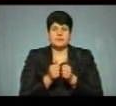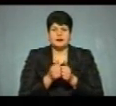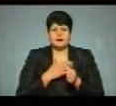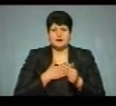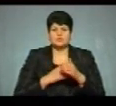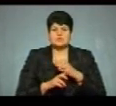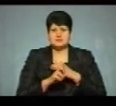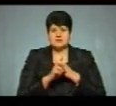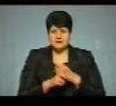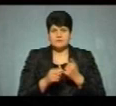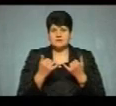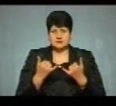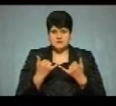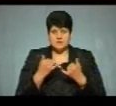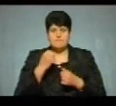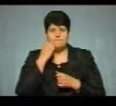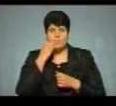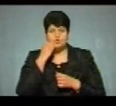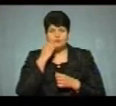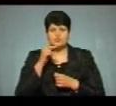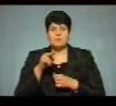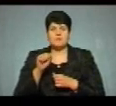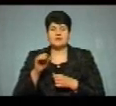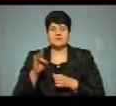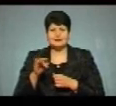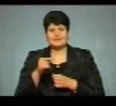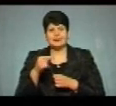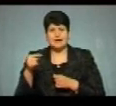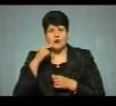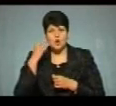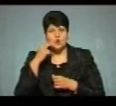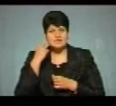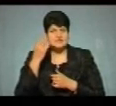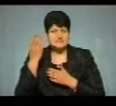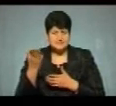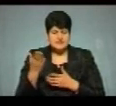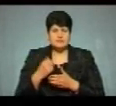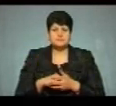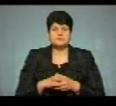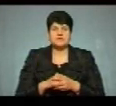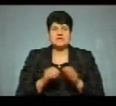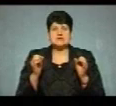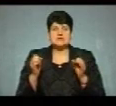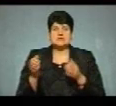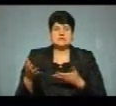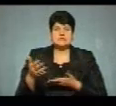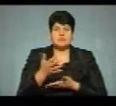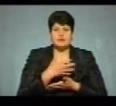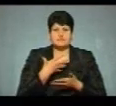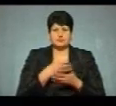церкви, наразі Московського патріархату тире Росії, бо вже його як такої немає, зібрав своїх